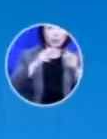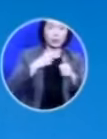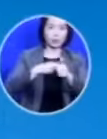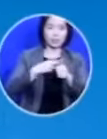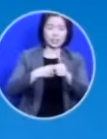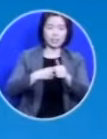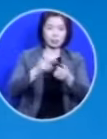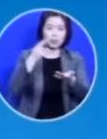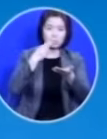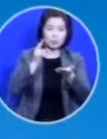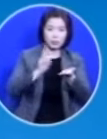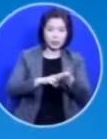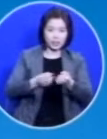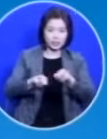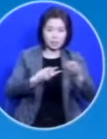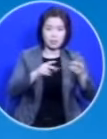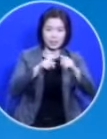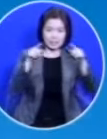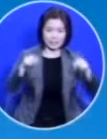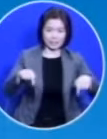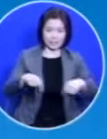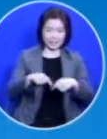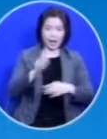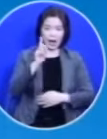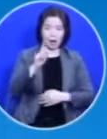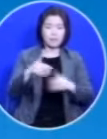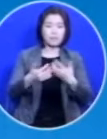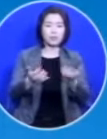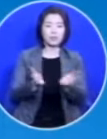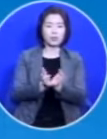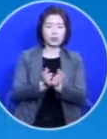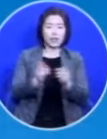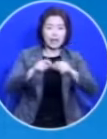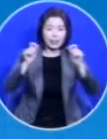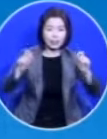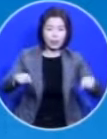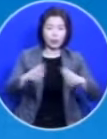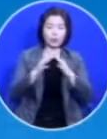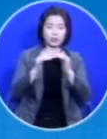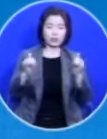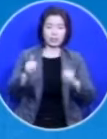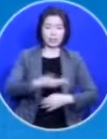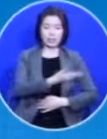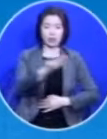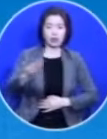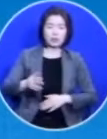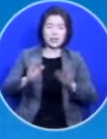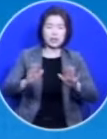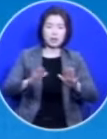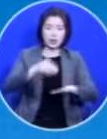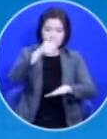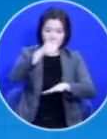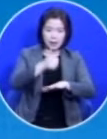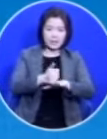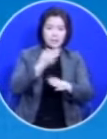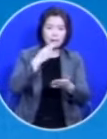편지의 일부입니다 자 여러분 이번이 마지막